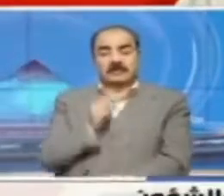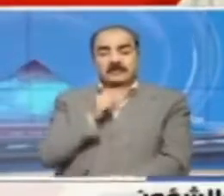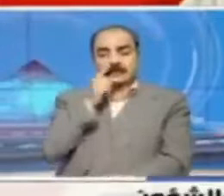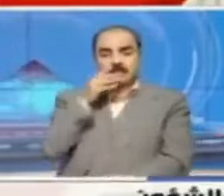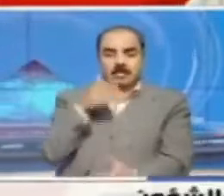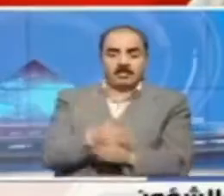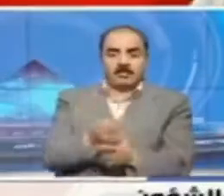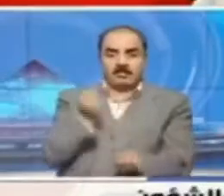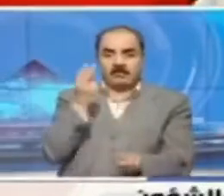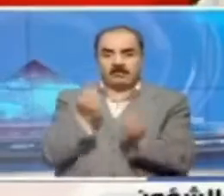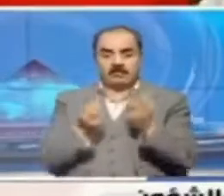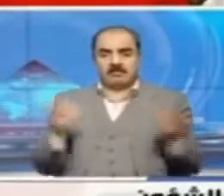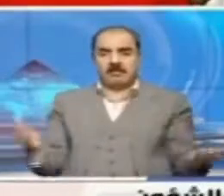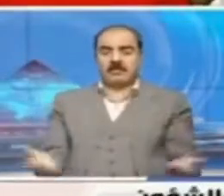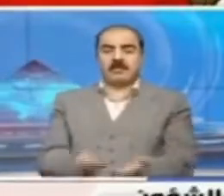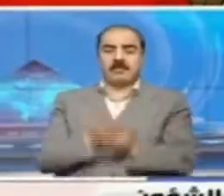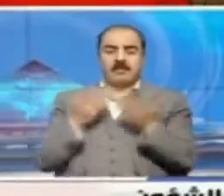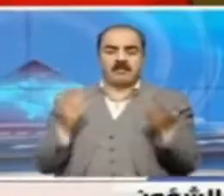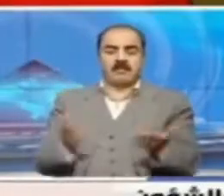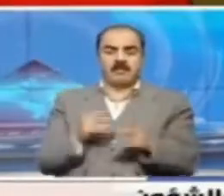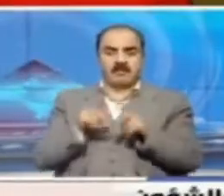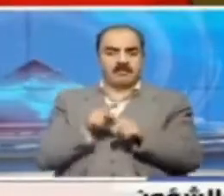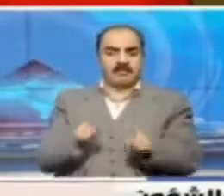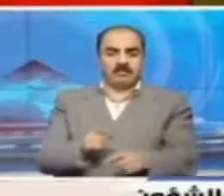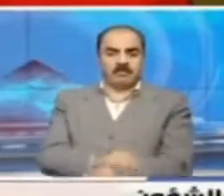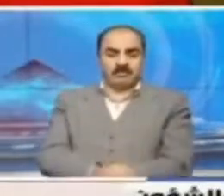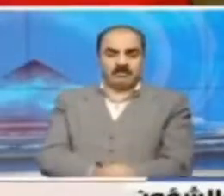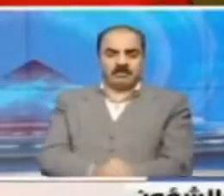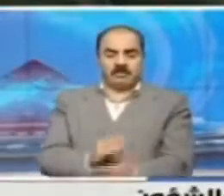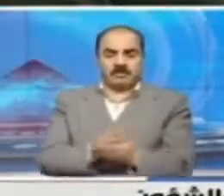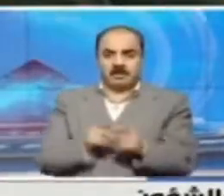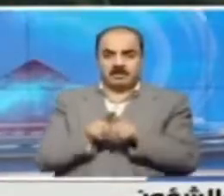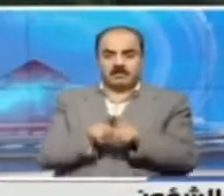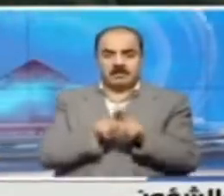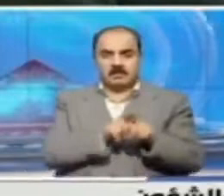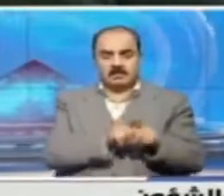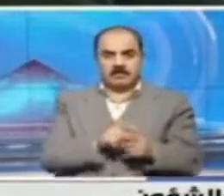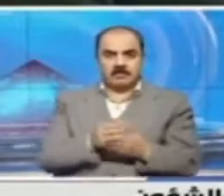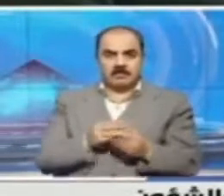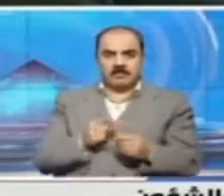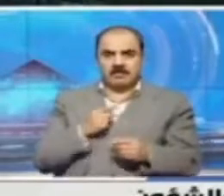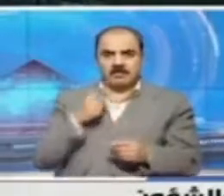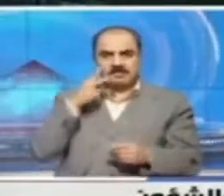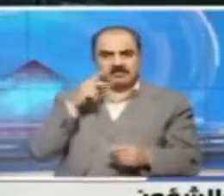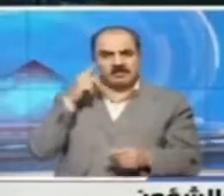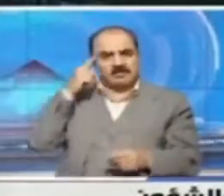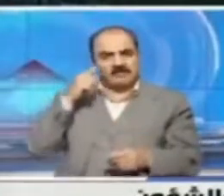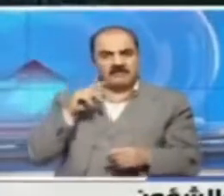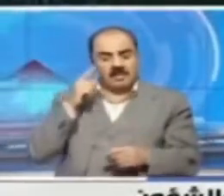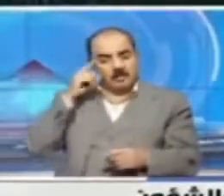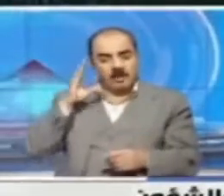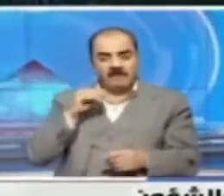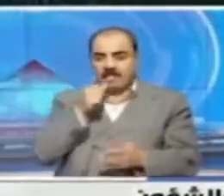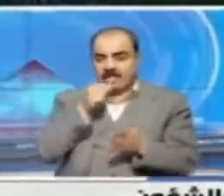ونشر الفتوى الشاذة أو المغلوطة وتحريف المعاني عن قصد أو بجهل تحديات أمام